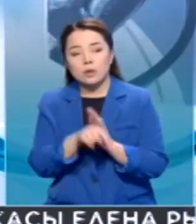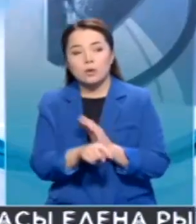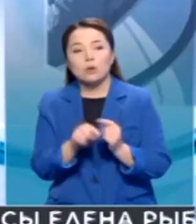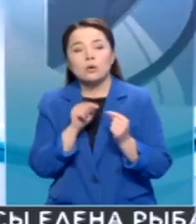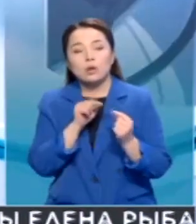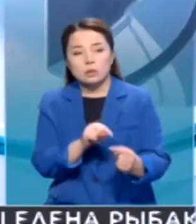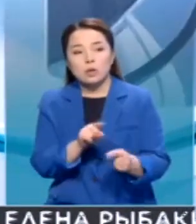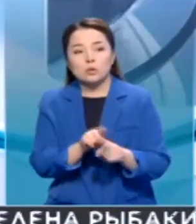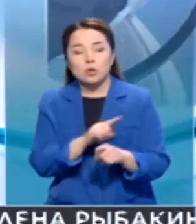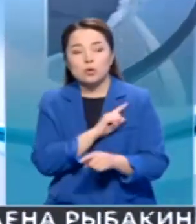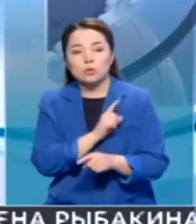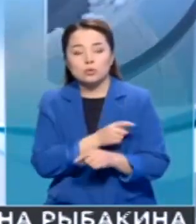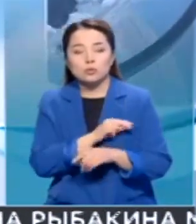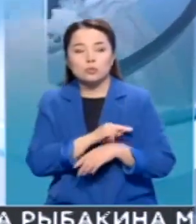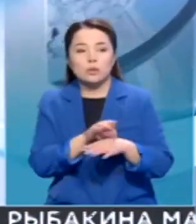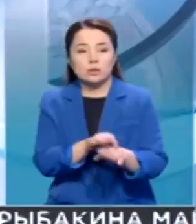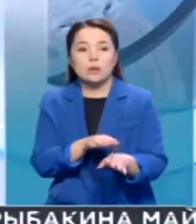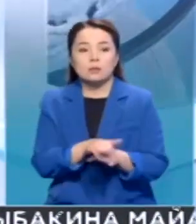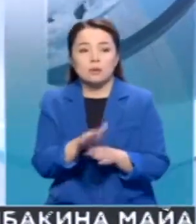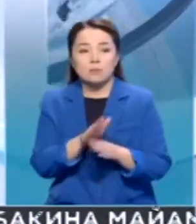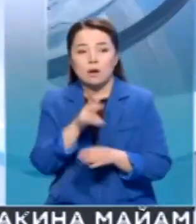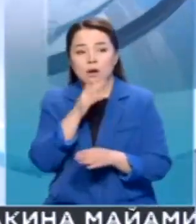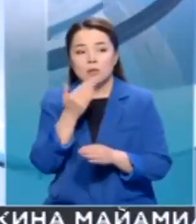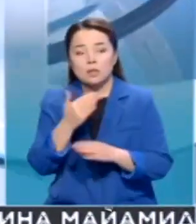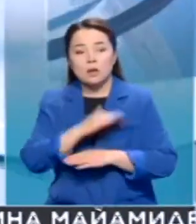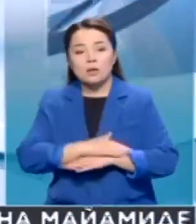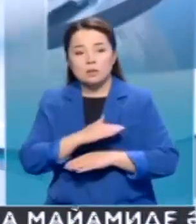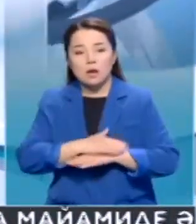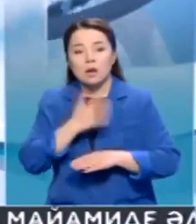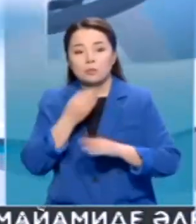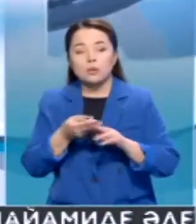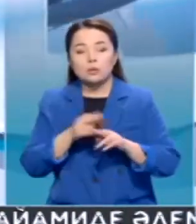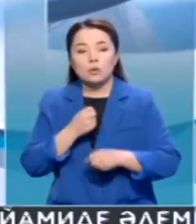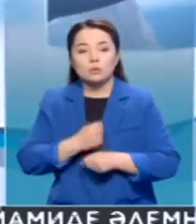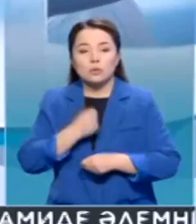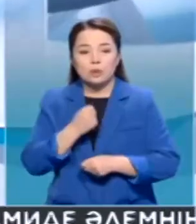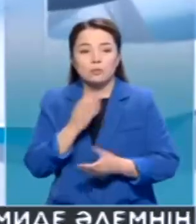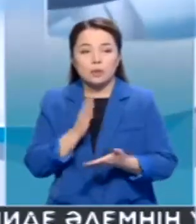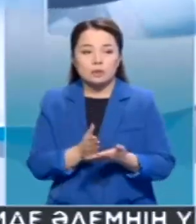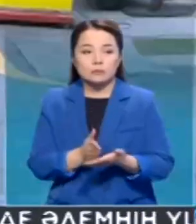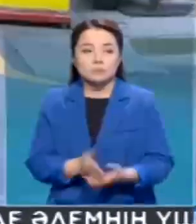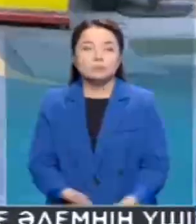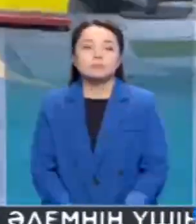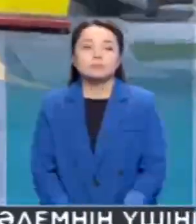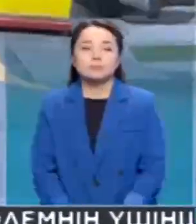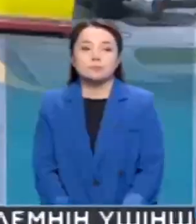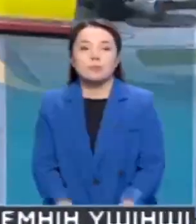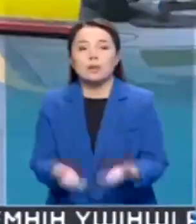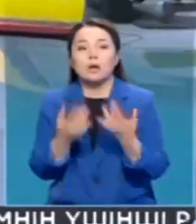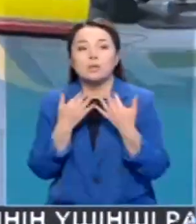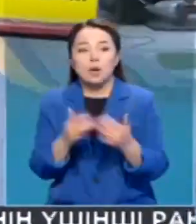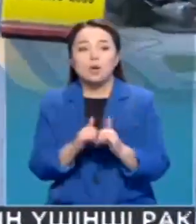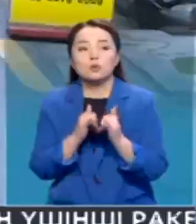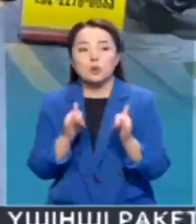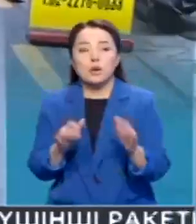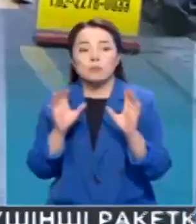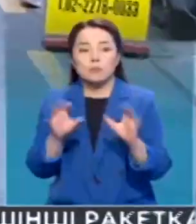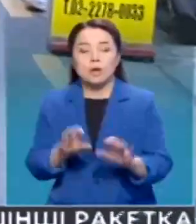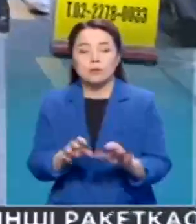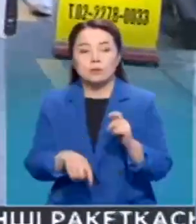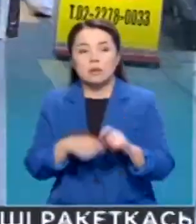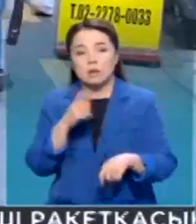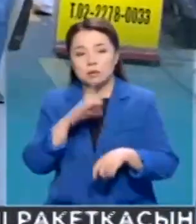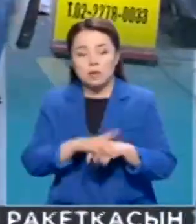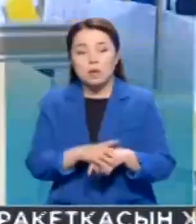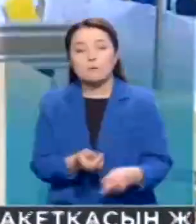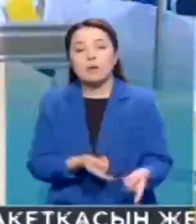күресін күшейтуге түрткі болуы мүмкін. Тіпті Кореяға кіру тәртібі де қатаңдауы ғажап емес. Талап күшейіп, заңсыз мигранттарға